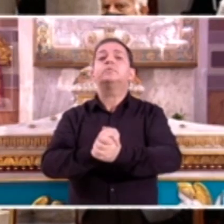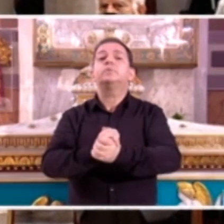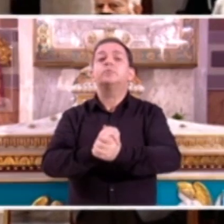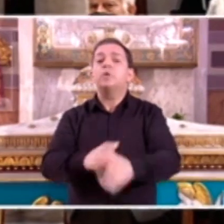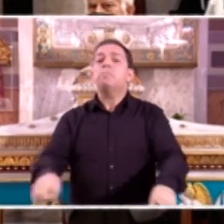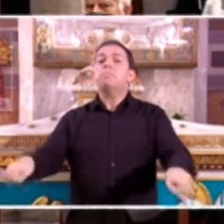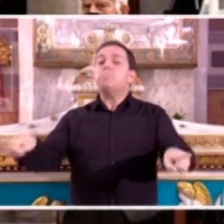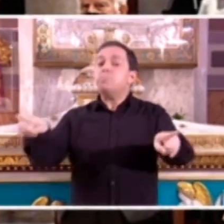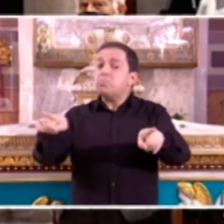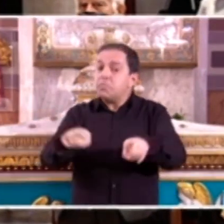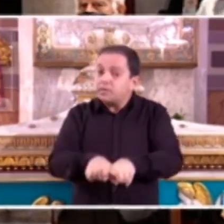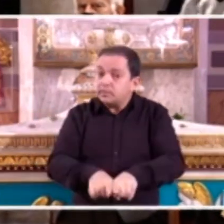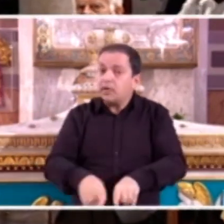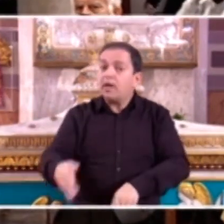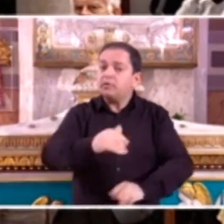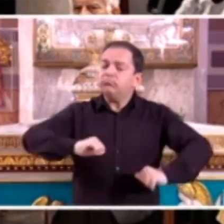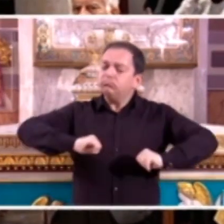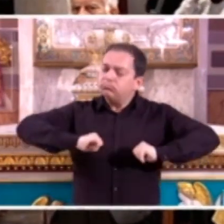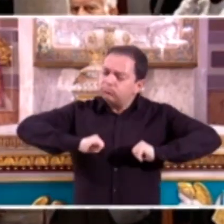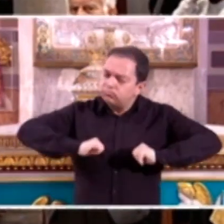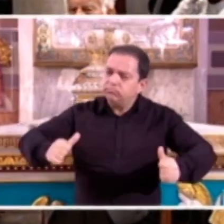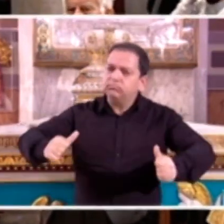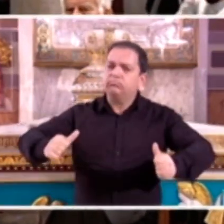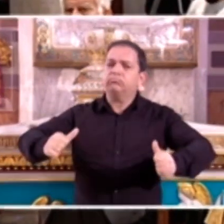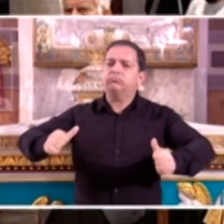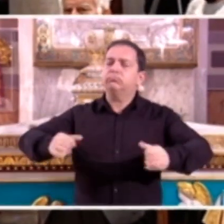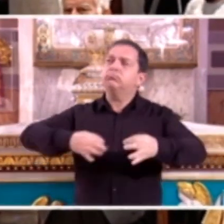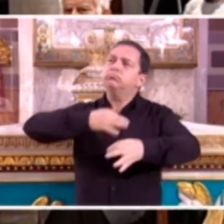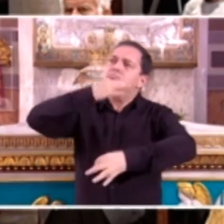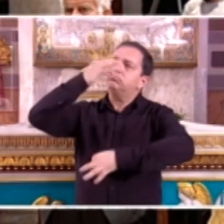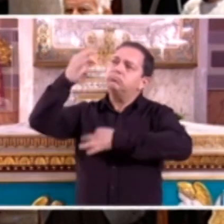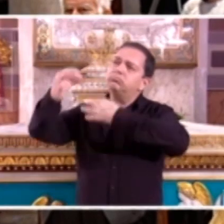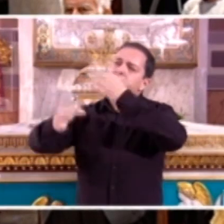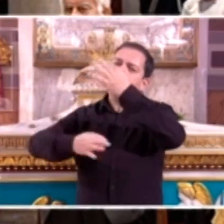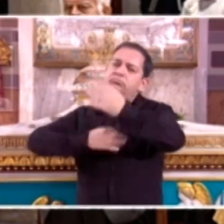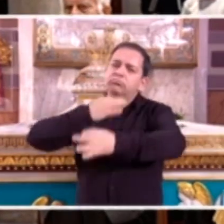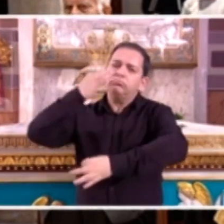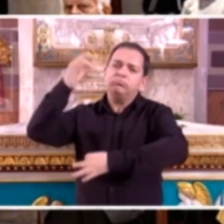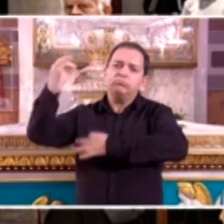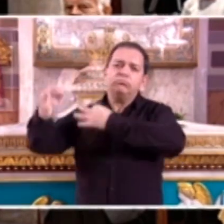αλλήλους ή να εν ομονία